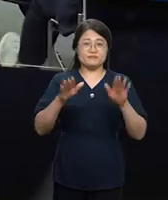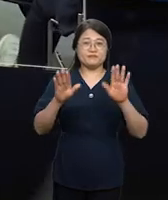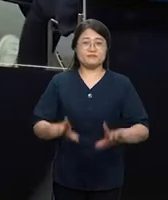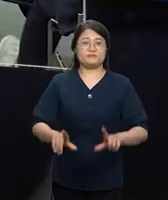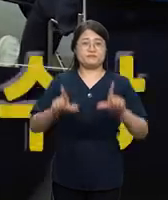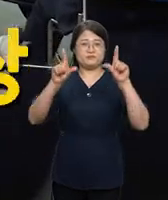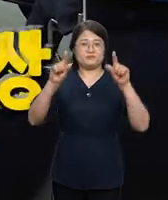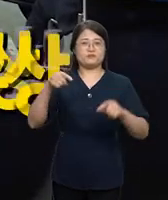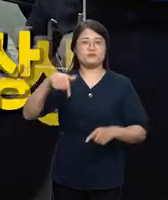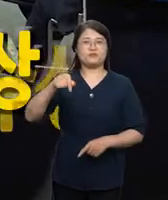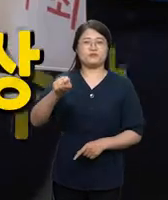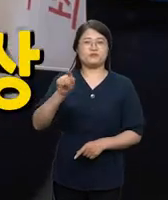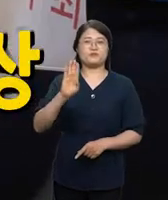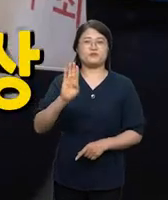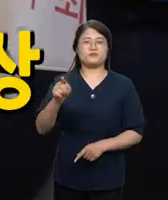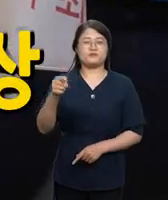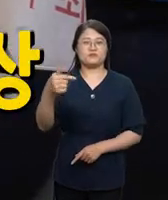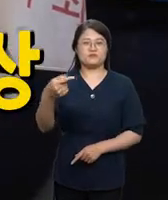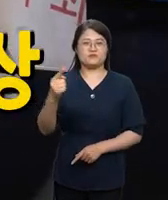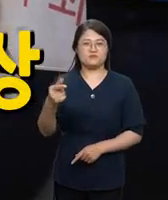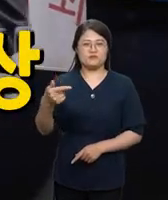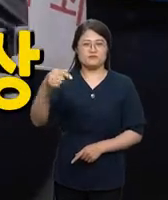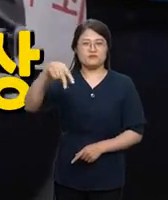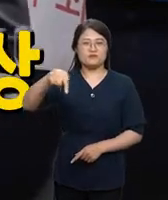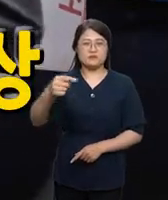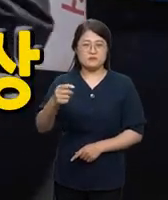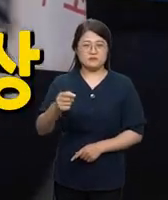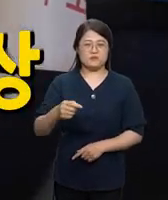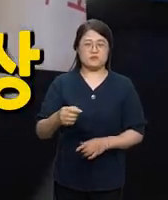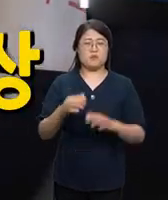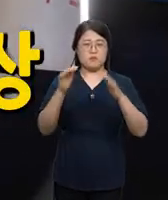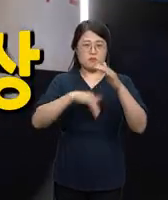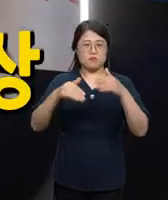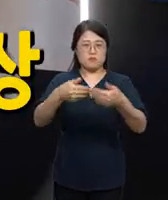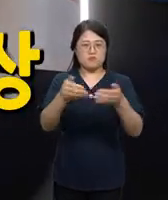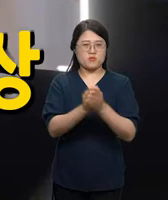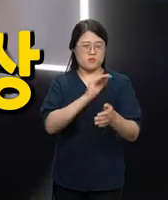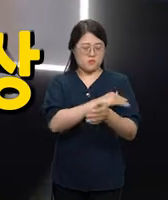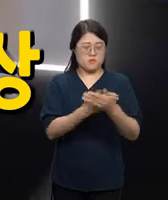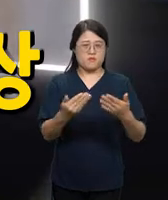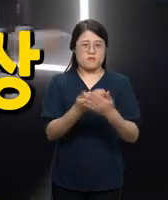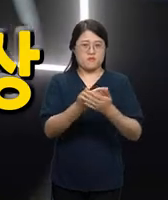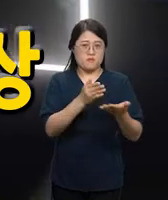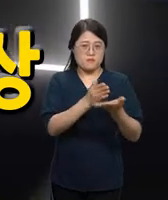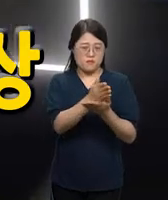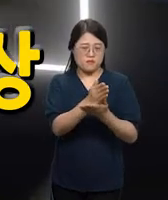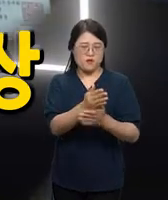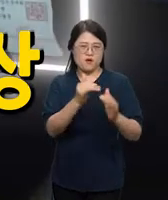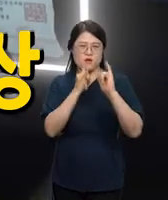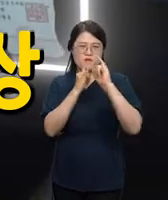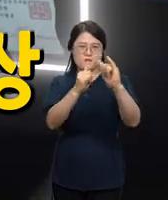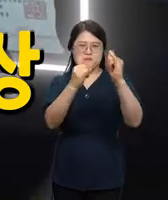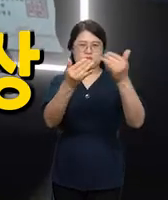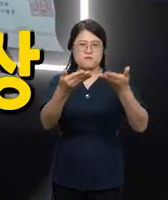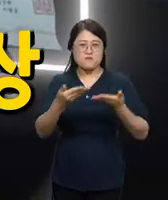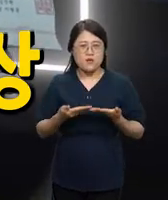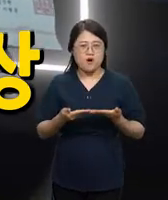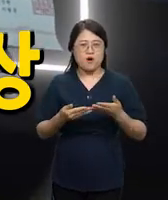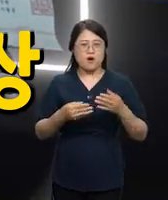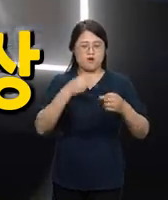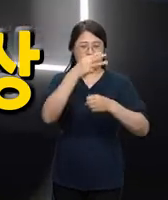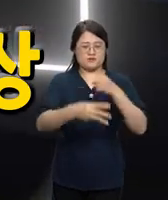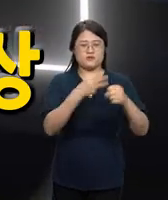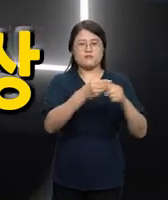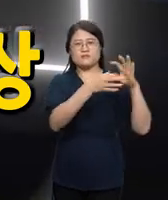김상돈 의왕시장이 2021 거버넌스 지방정치대상 공동체 역량 증진 분야에서 최우수상을 수상하며